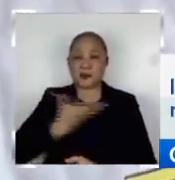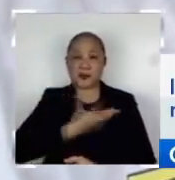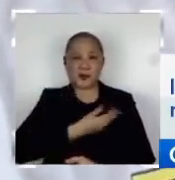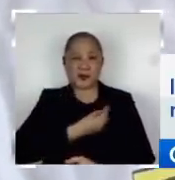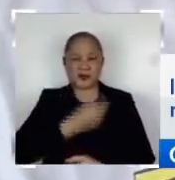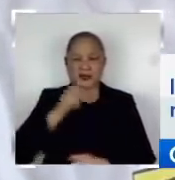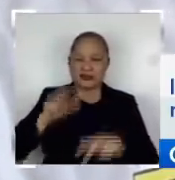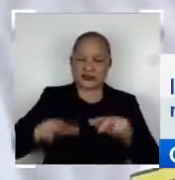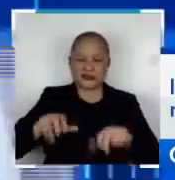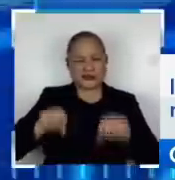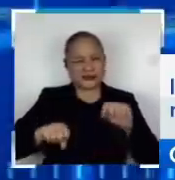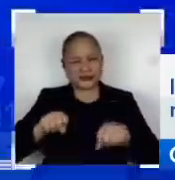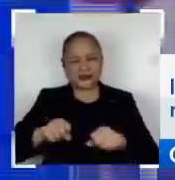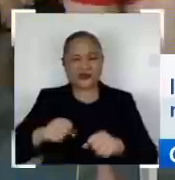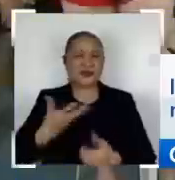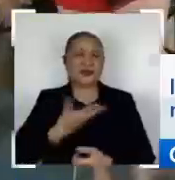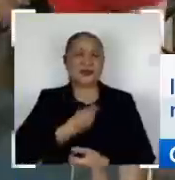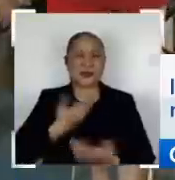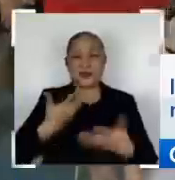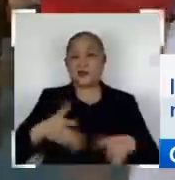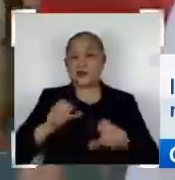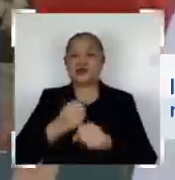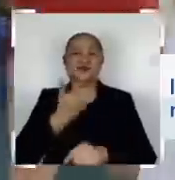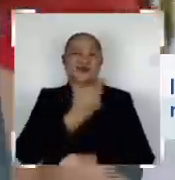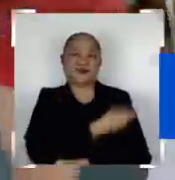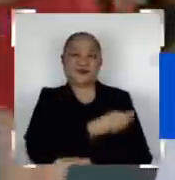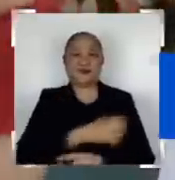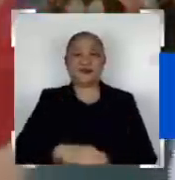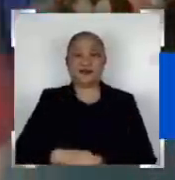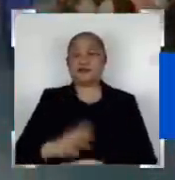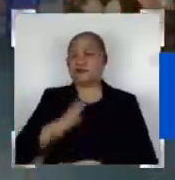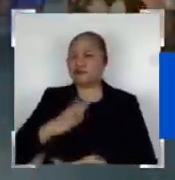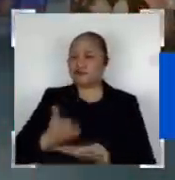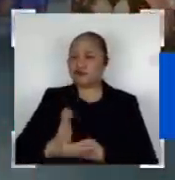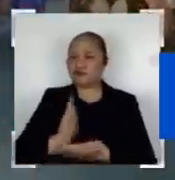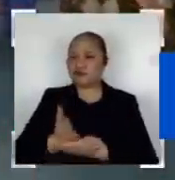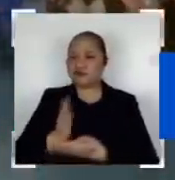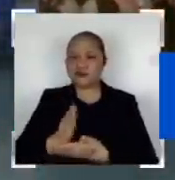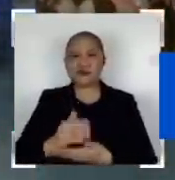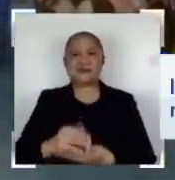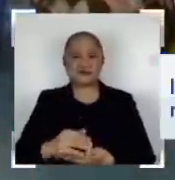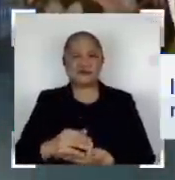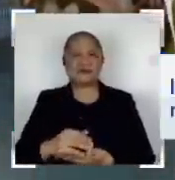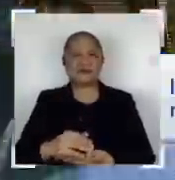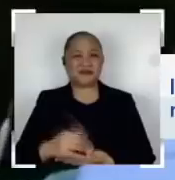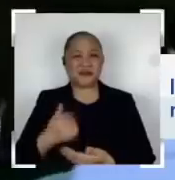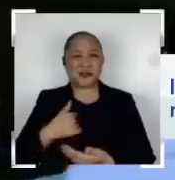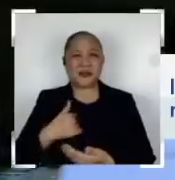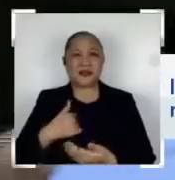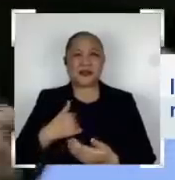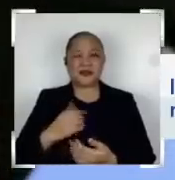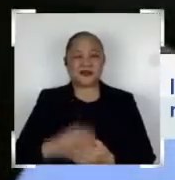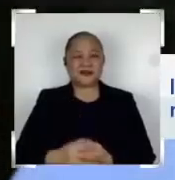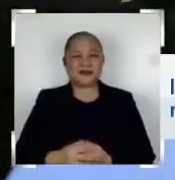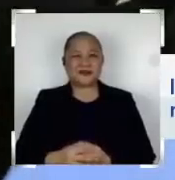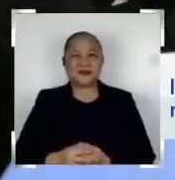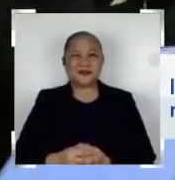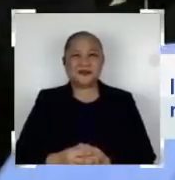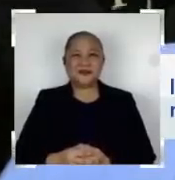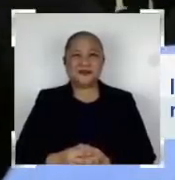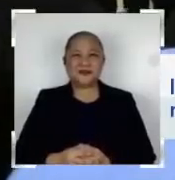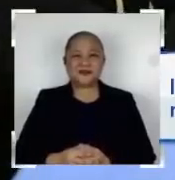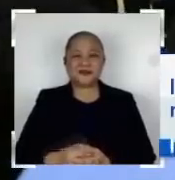na wala matapos maturukan. Okay naman pala, gawin na lang. Pero mapakaramdam ako ng muna. Nag-aalangan